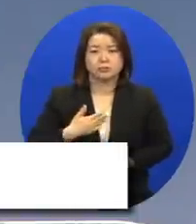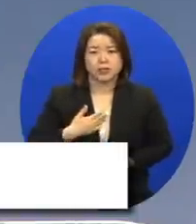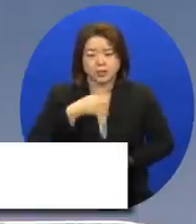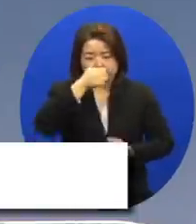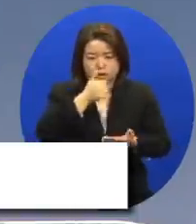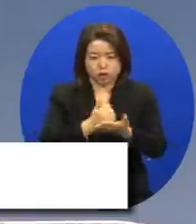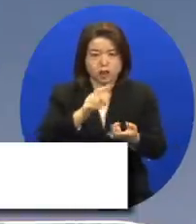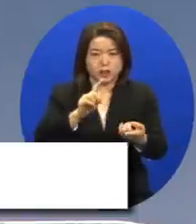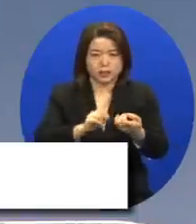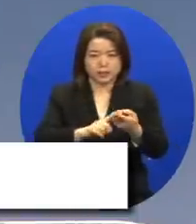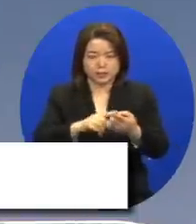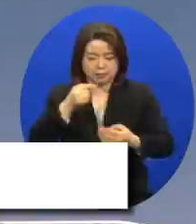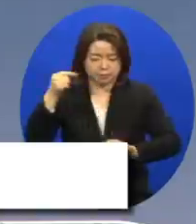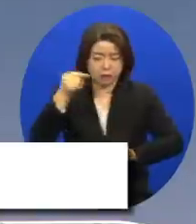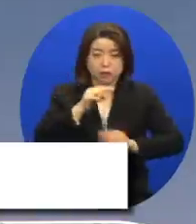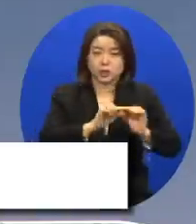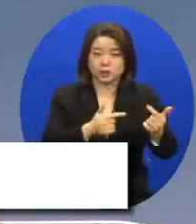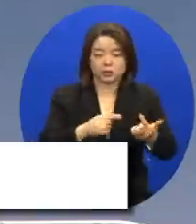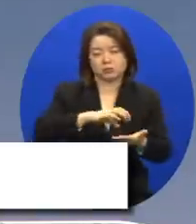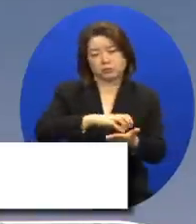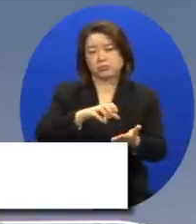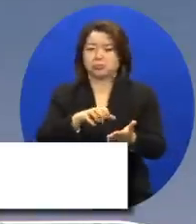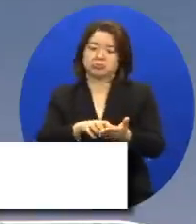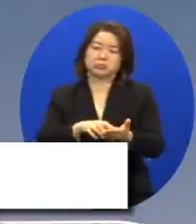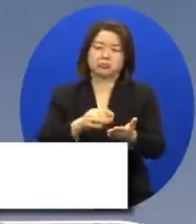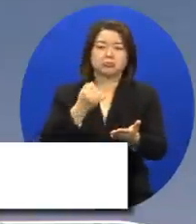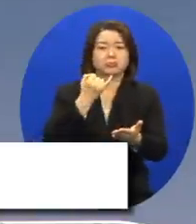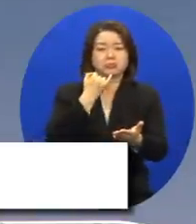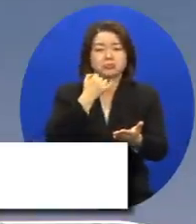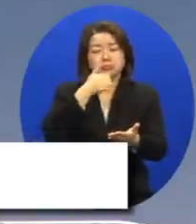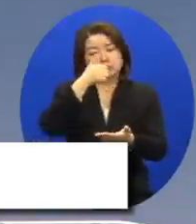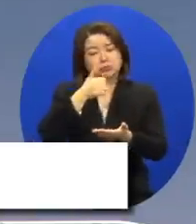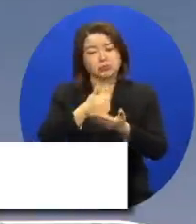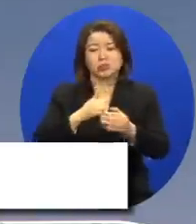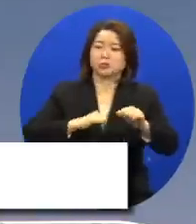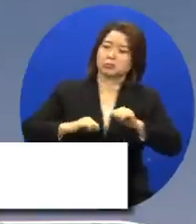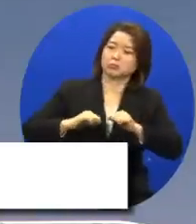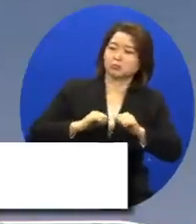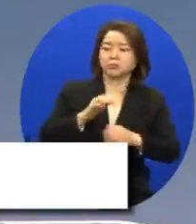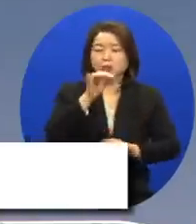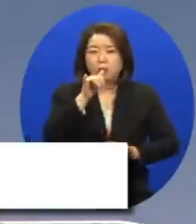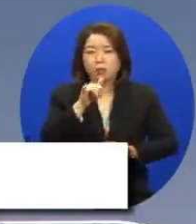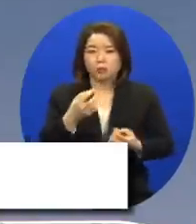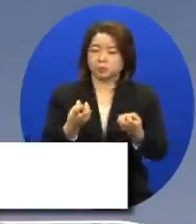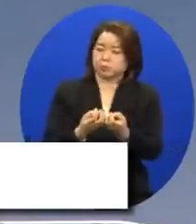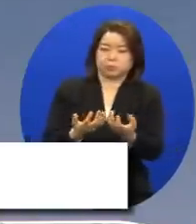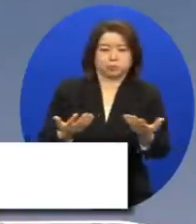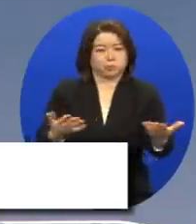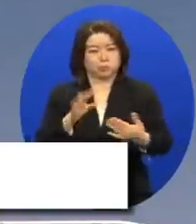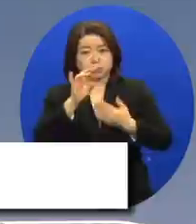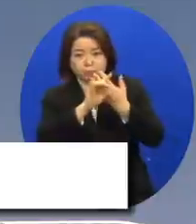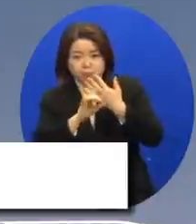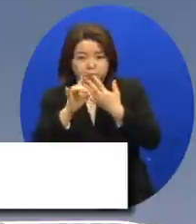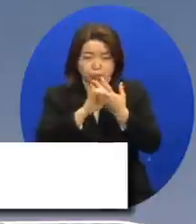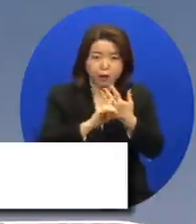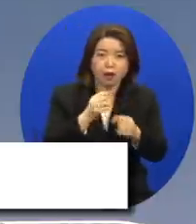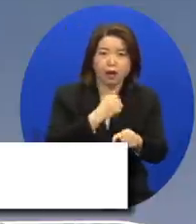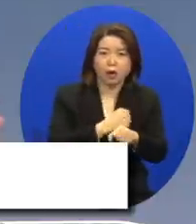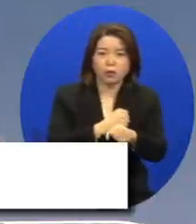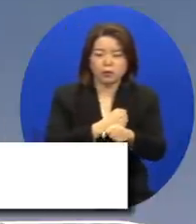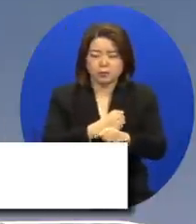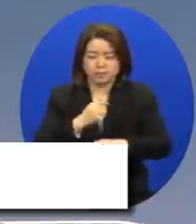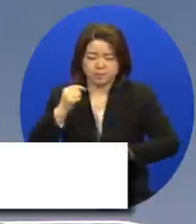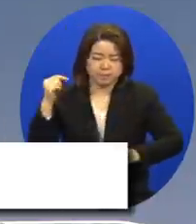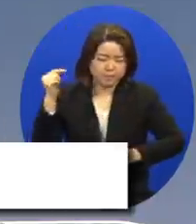대해서 단오 하지 않고 적당하게 죄를 즐거 즐기고 어쩔 수 없다고 핑계를 되면서 단어 하게